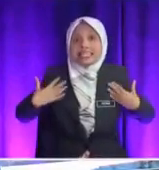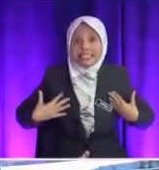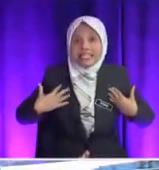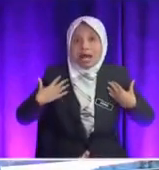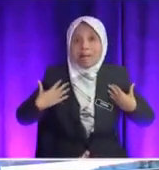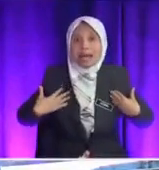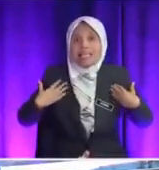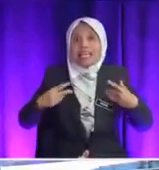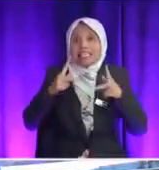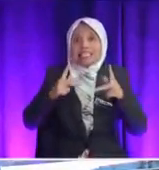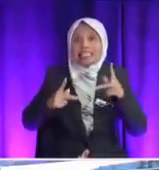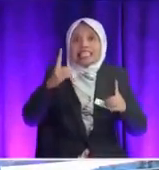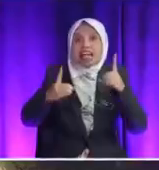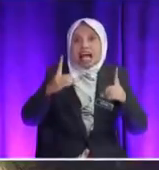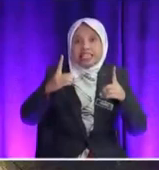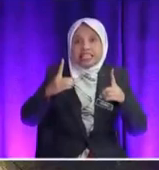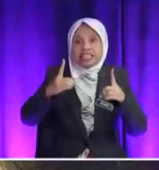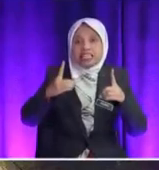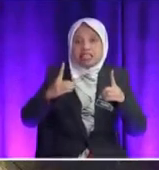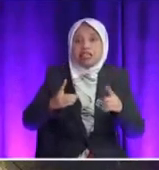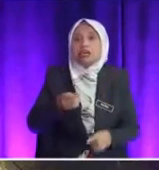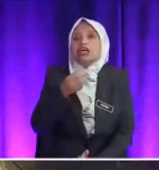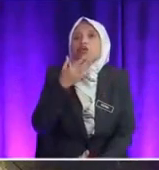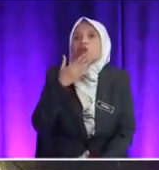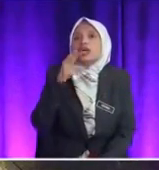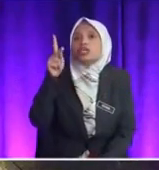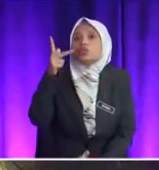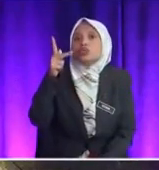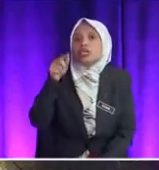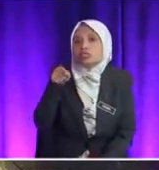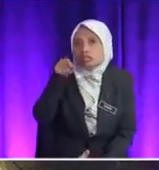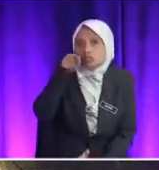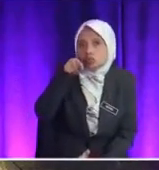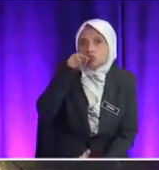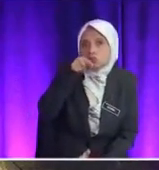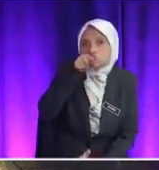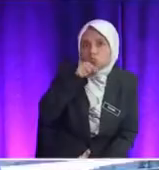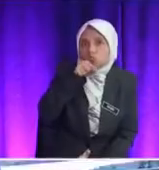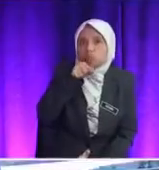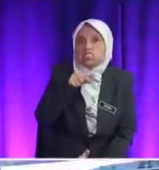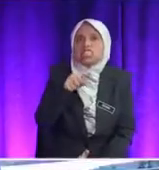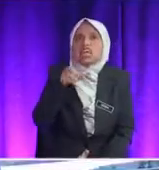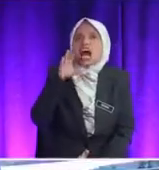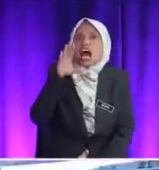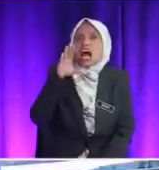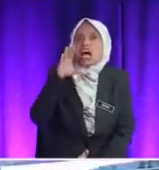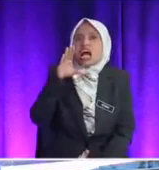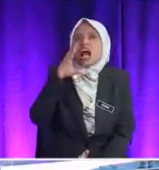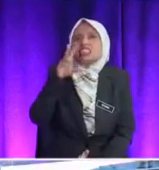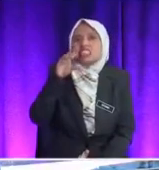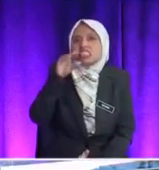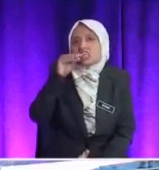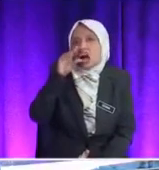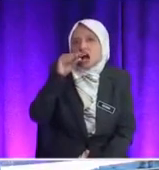ibadah gereja bareng ada MB dengan yang warna kuning yang ada bekunya teluk nideka Zaskia untuk cucian